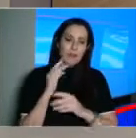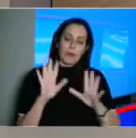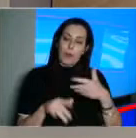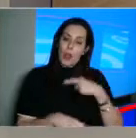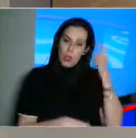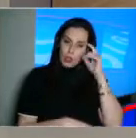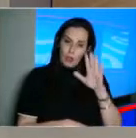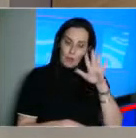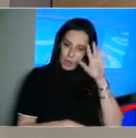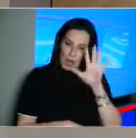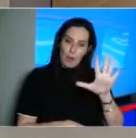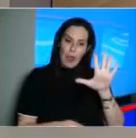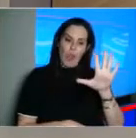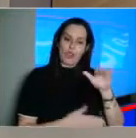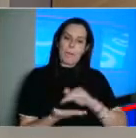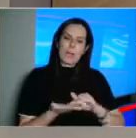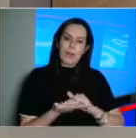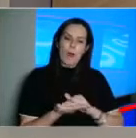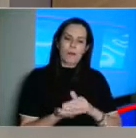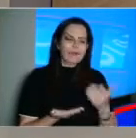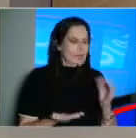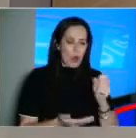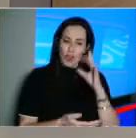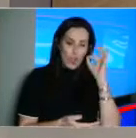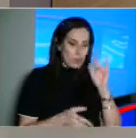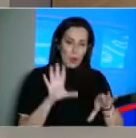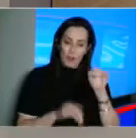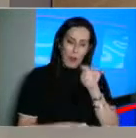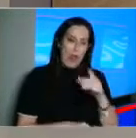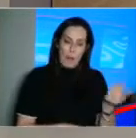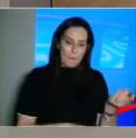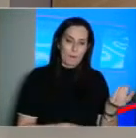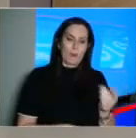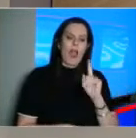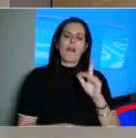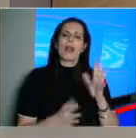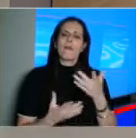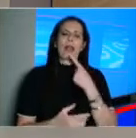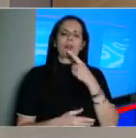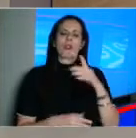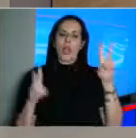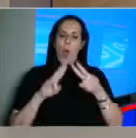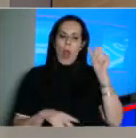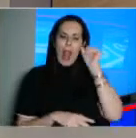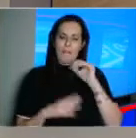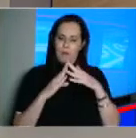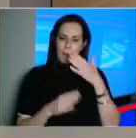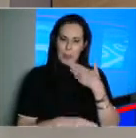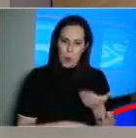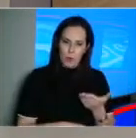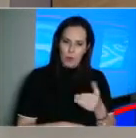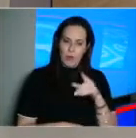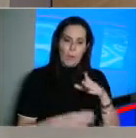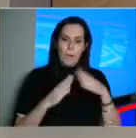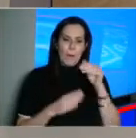שאני חושב, 5 לפחות, אחרת נשים לא יצביעו לכם. אבל מה יגידו אנשי כחול לבן והבית היהודי?